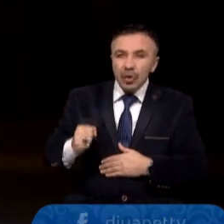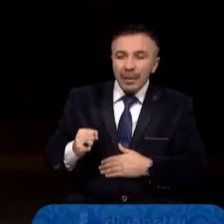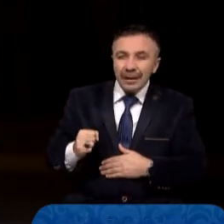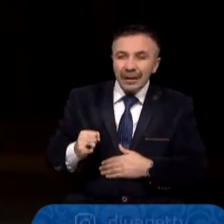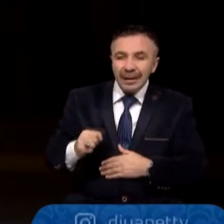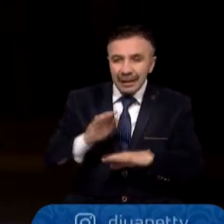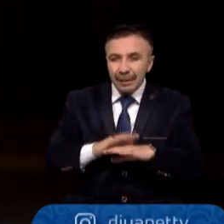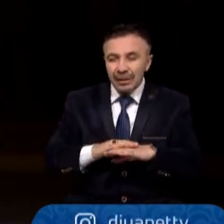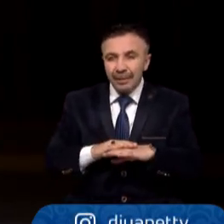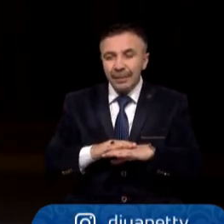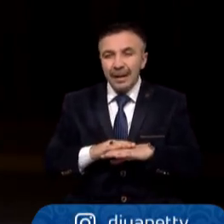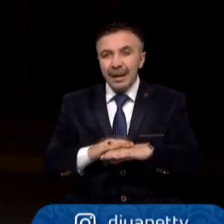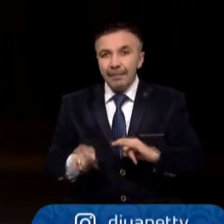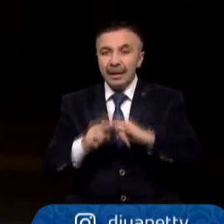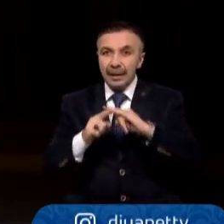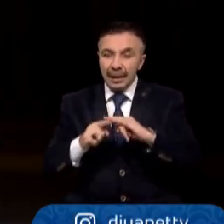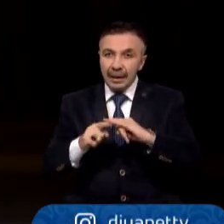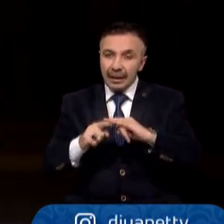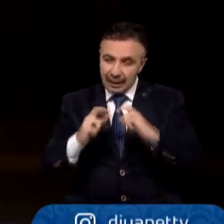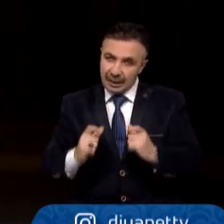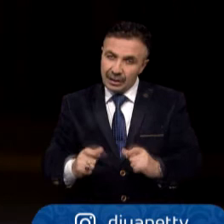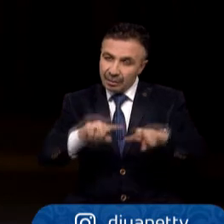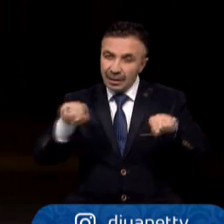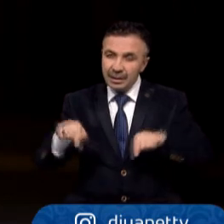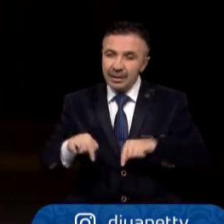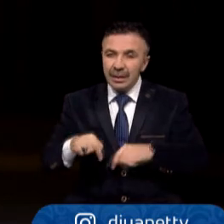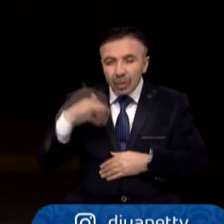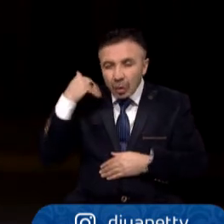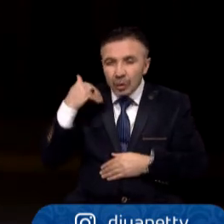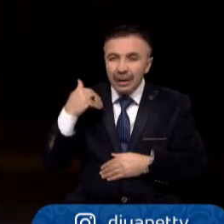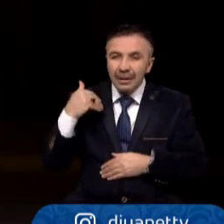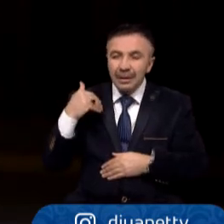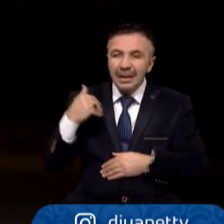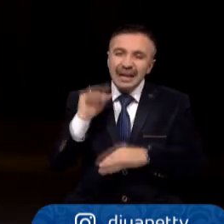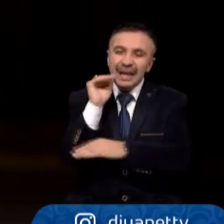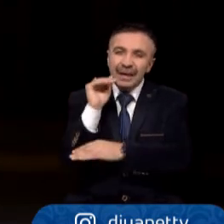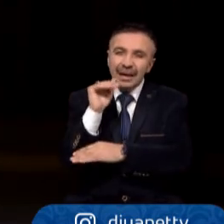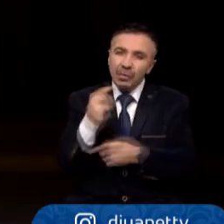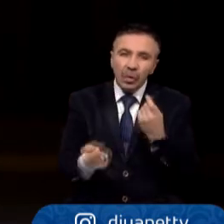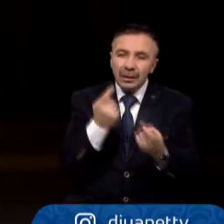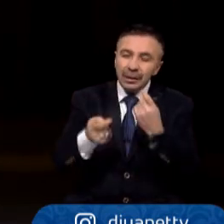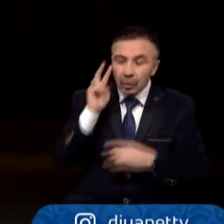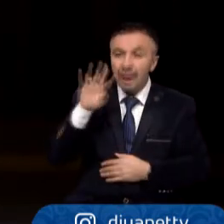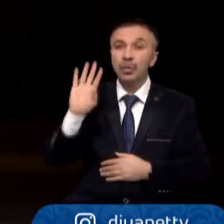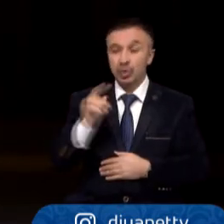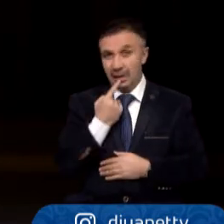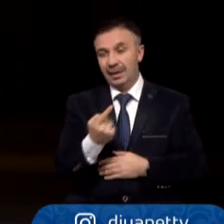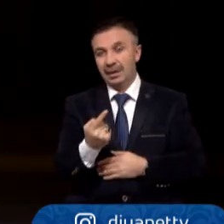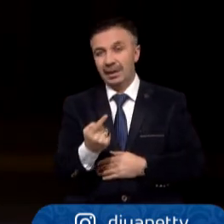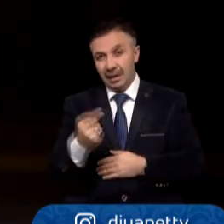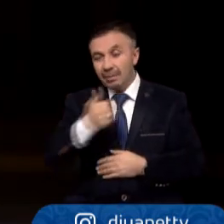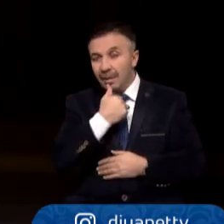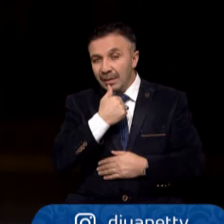Mekke çevresinde koyunların develerin peşine dolaştığını göremiyoruz Demek ki